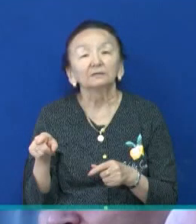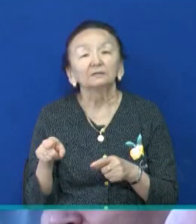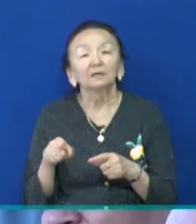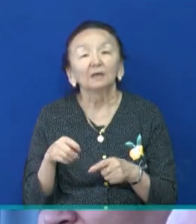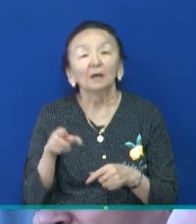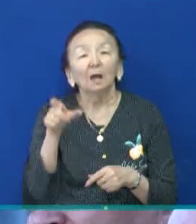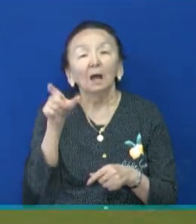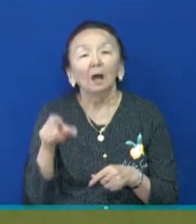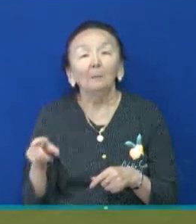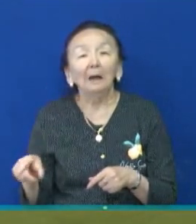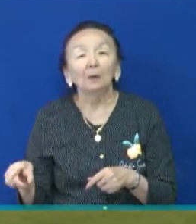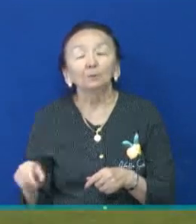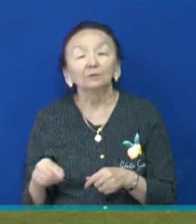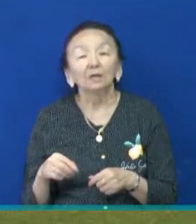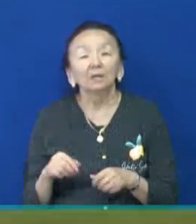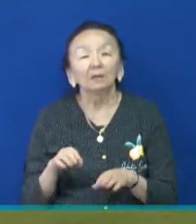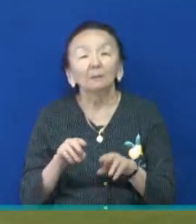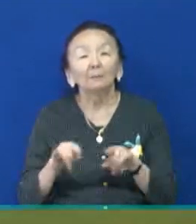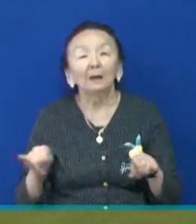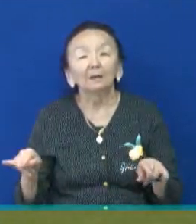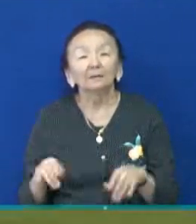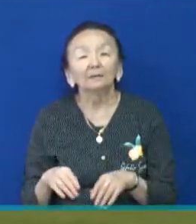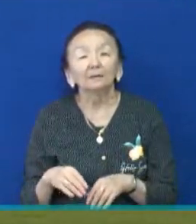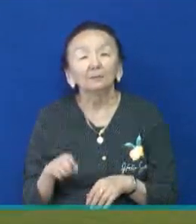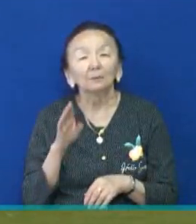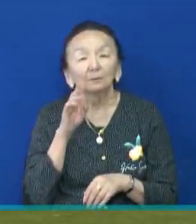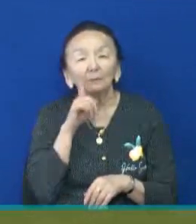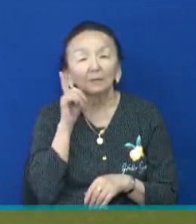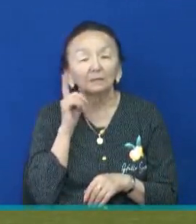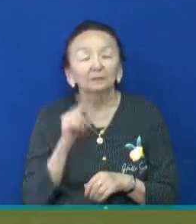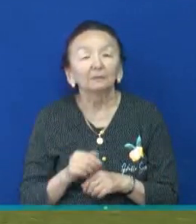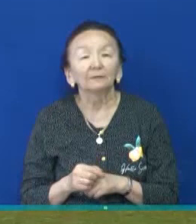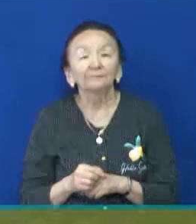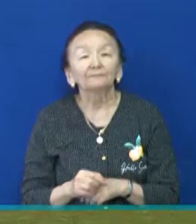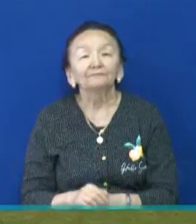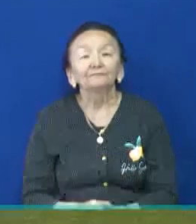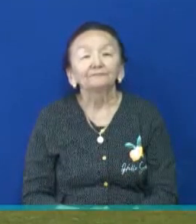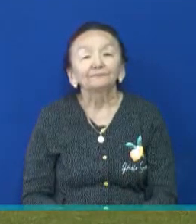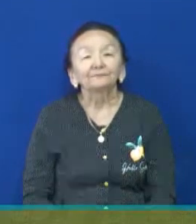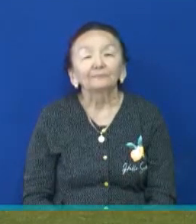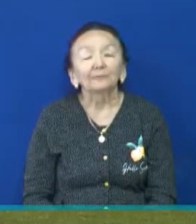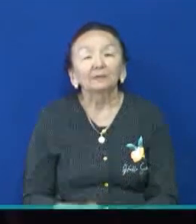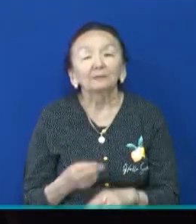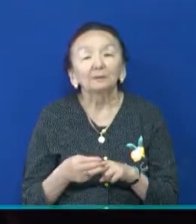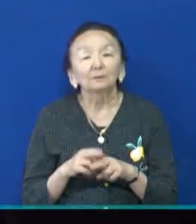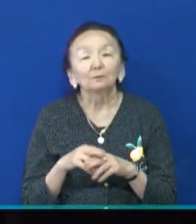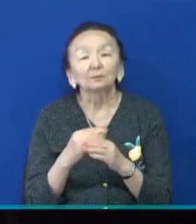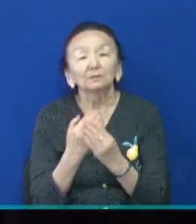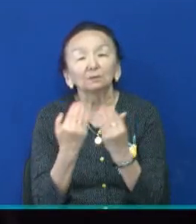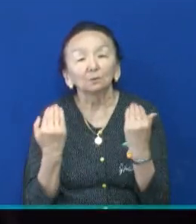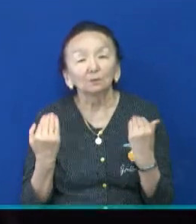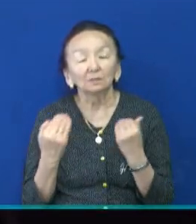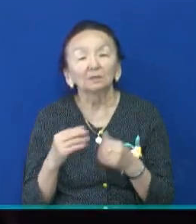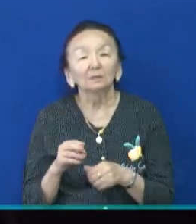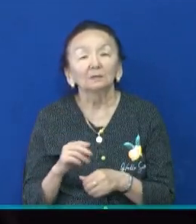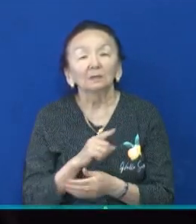құру мәселелері жоспарлануда. Алайда ол үшін әуелі ойын алаңдары мен стадиондарды қалпына келтіру қажет болмақ. Бүкіл облыс